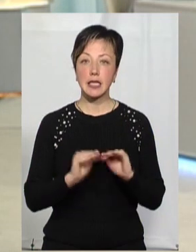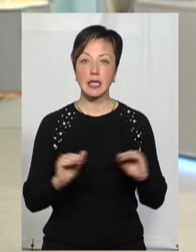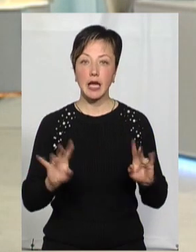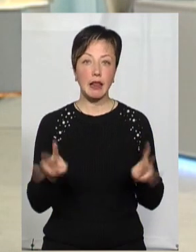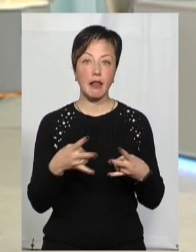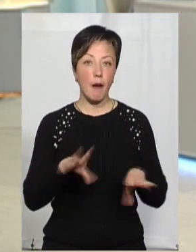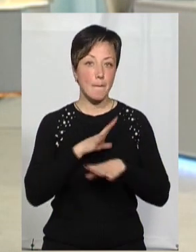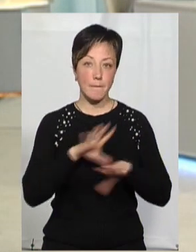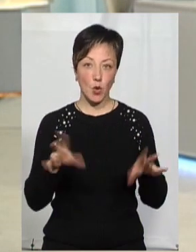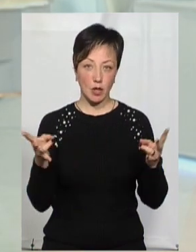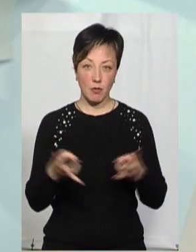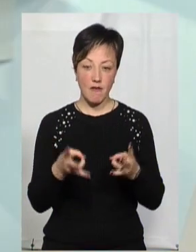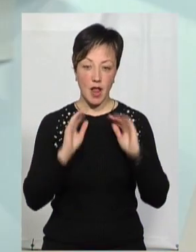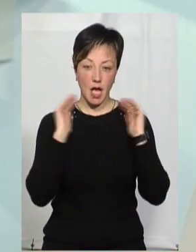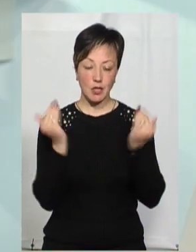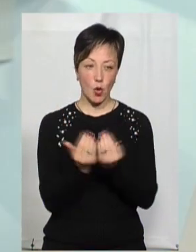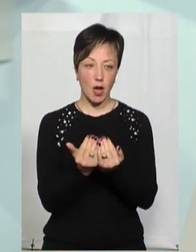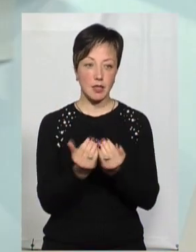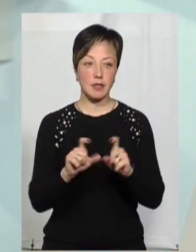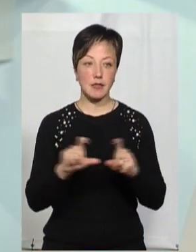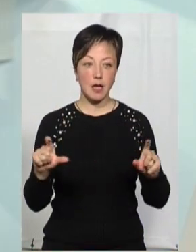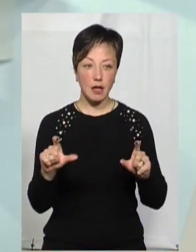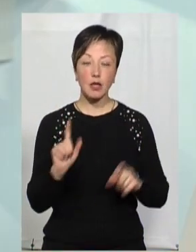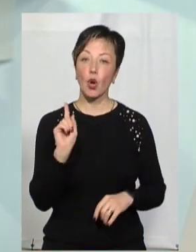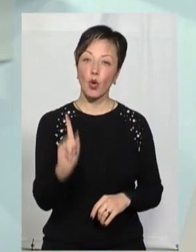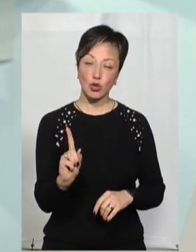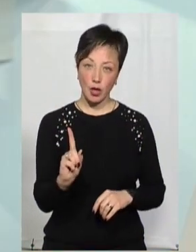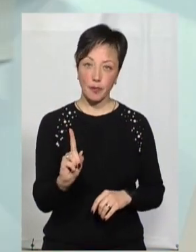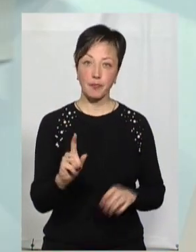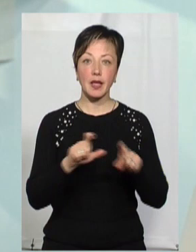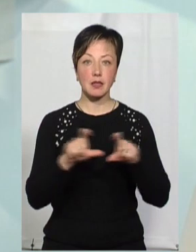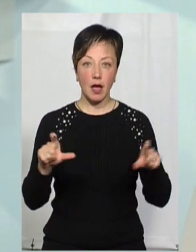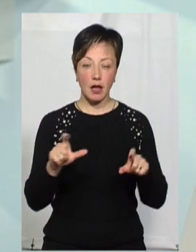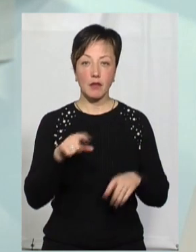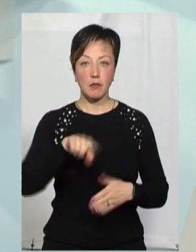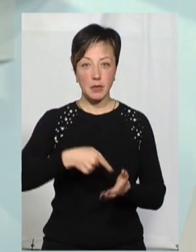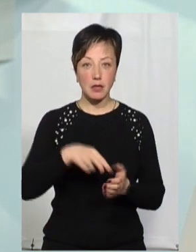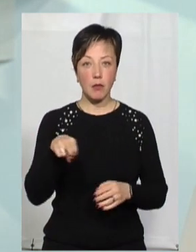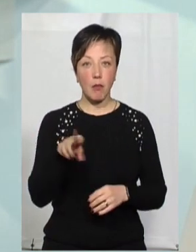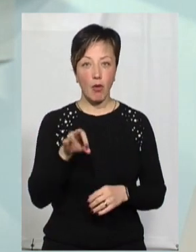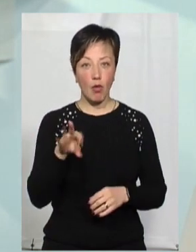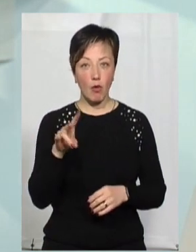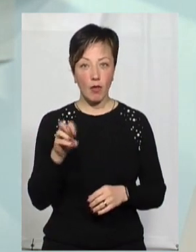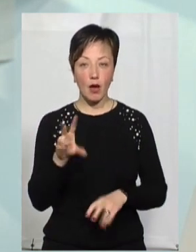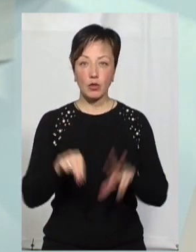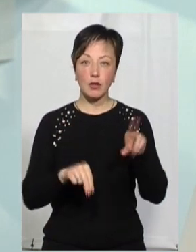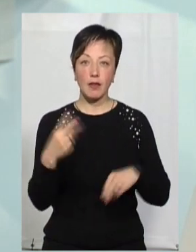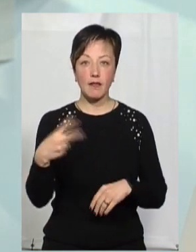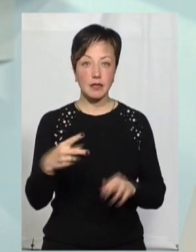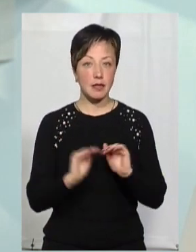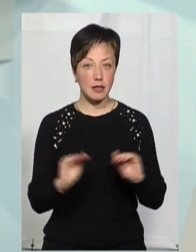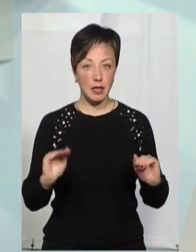не потребували ізоляції у закладі, хоча заклад наш у Полонному розрахований на 20